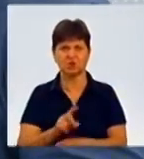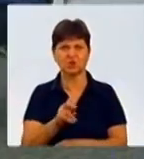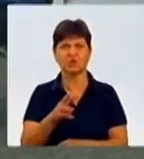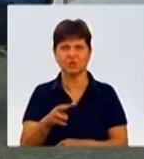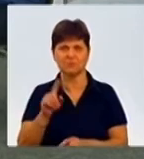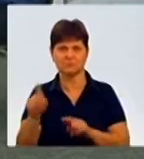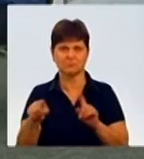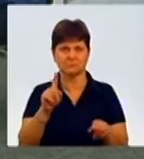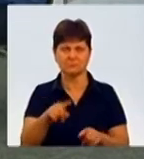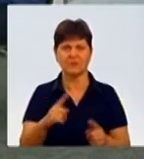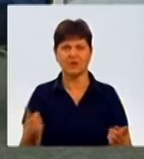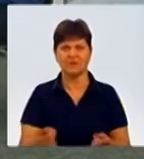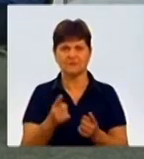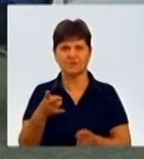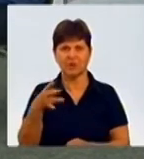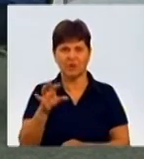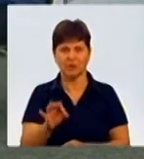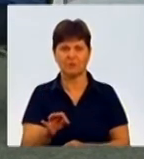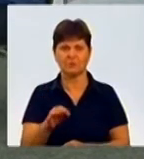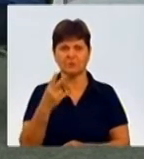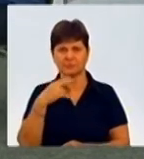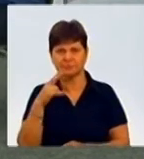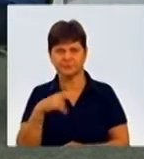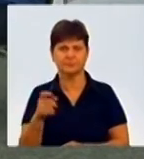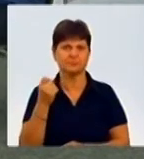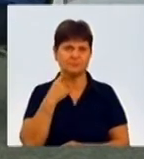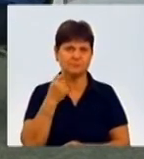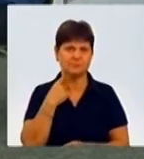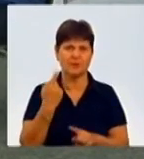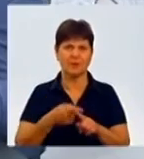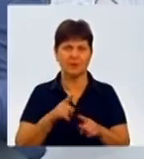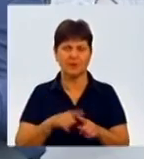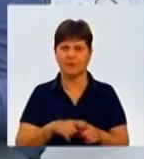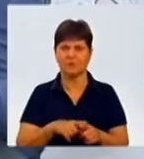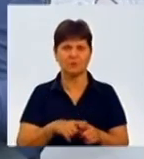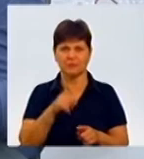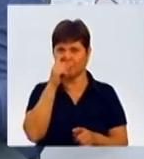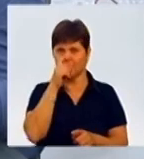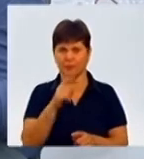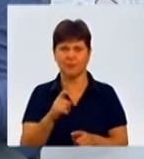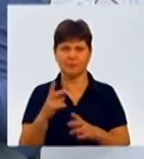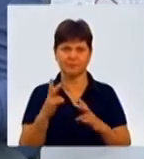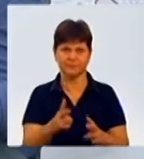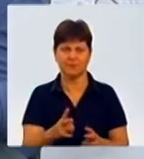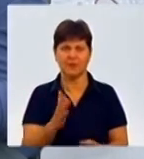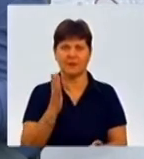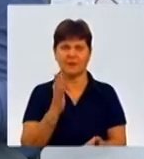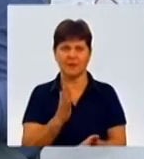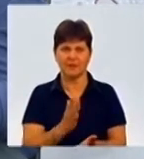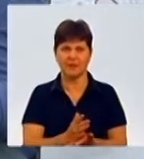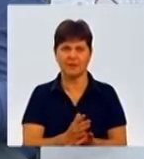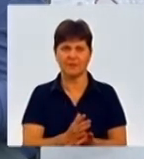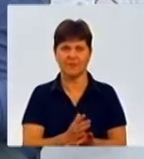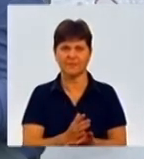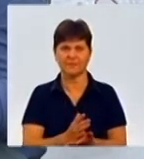Звичайно, шкідливі фактори, такі як тютюнопаління, алкоголь, нікому ще здоров'я не додавали. Також наявність, про що ми,